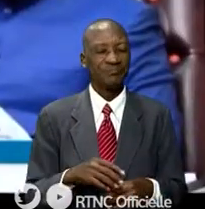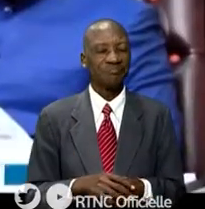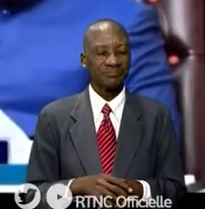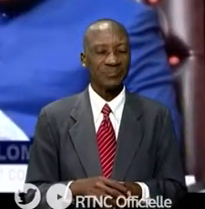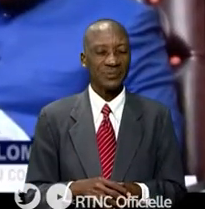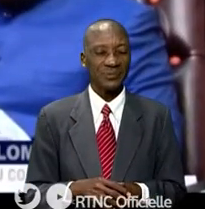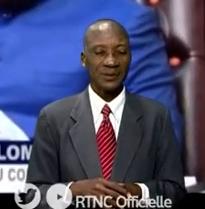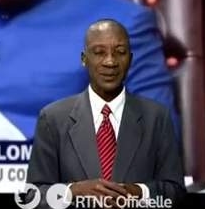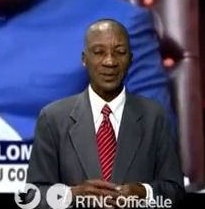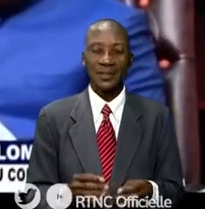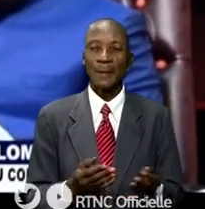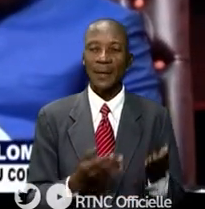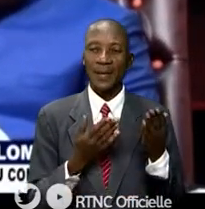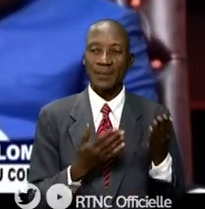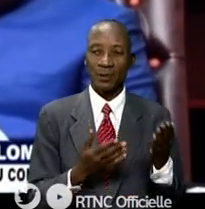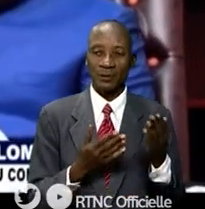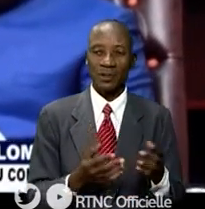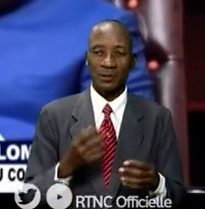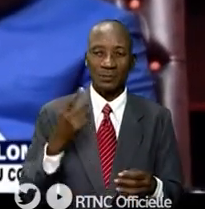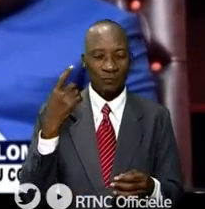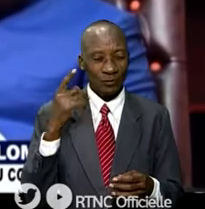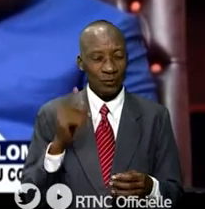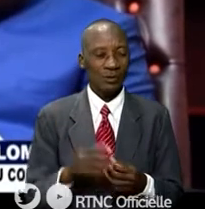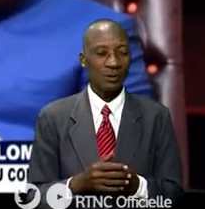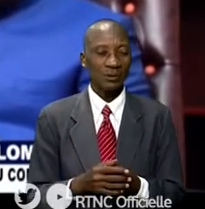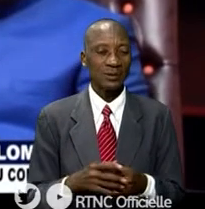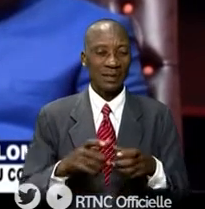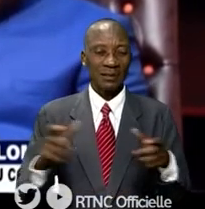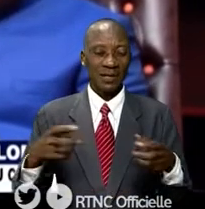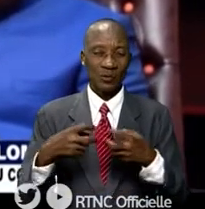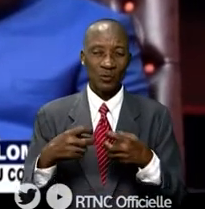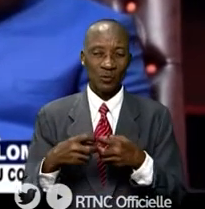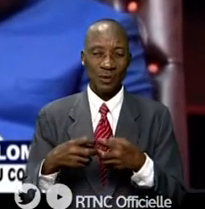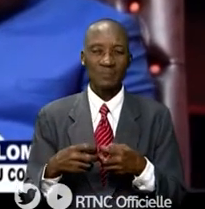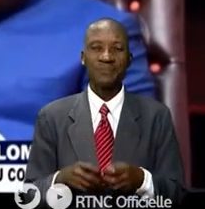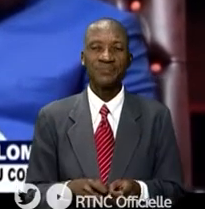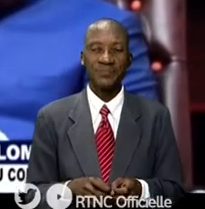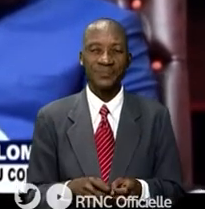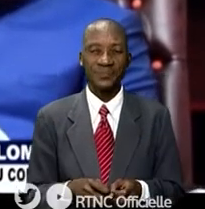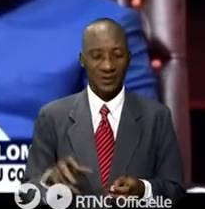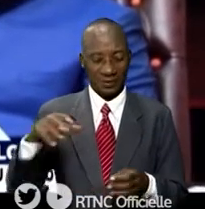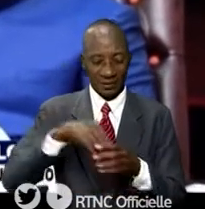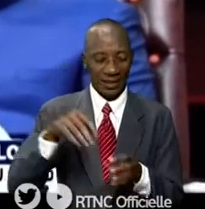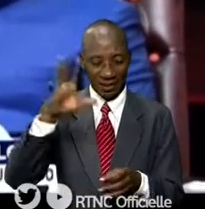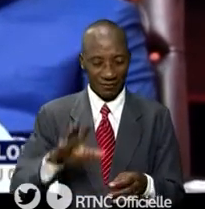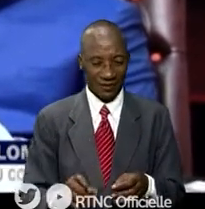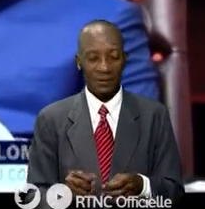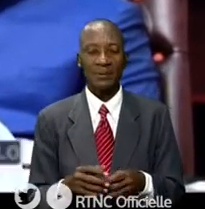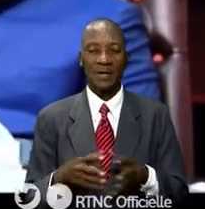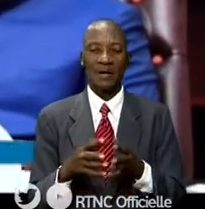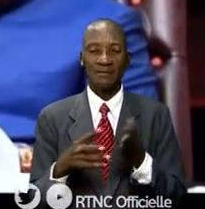importante, jusqu'à 40%, de la demande en électricité de l'Afrique à un prix